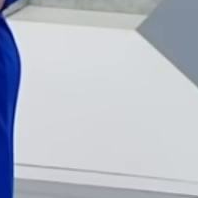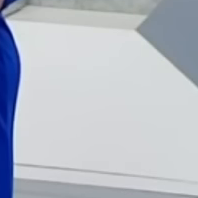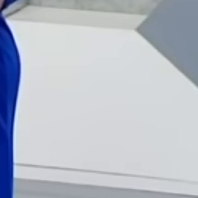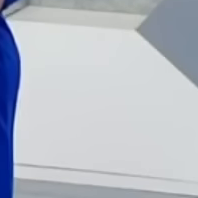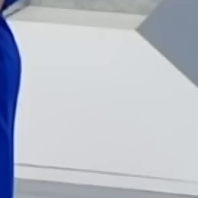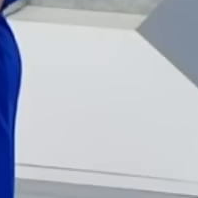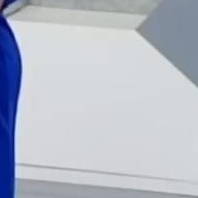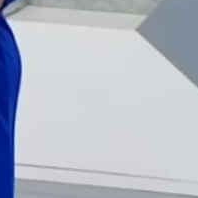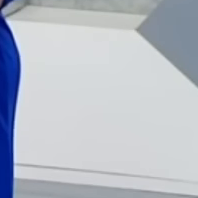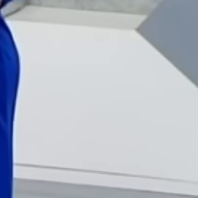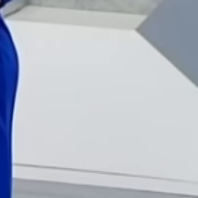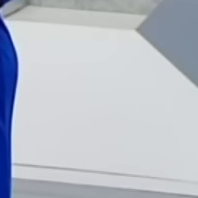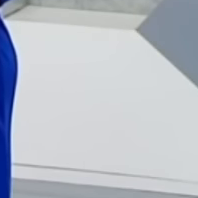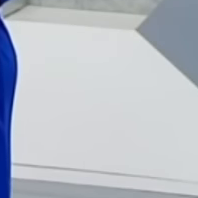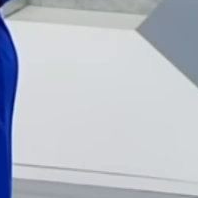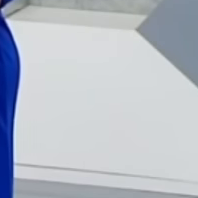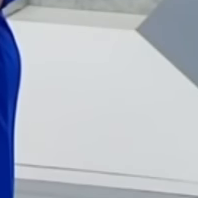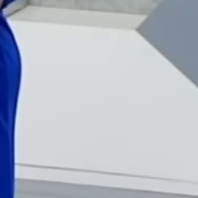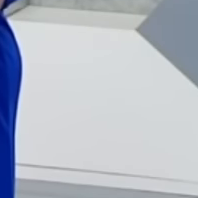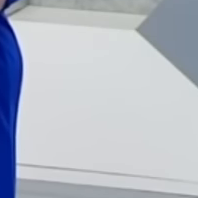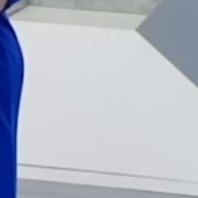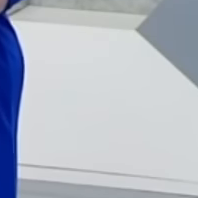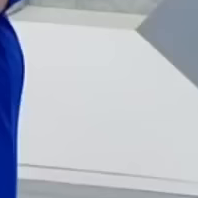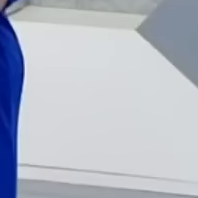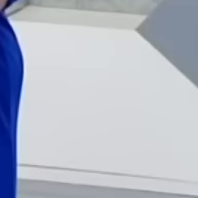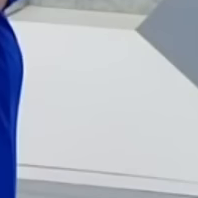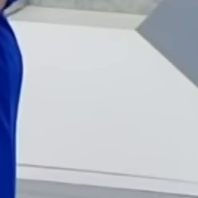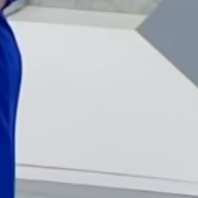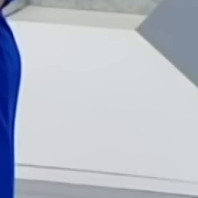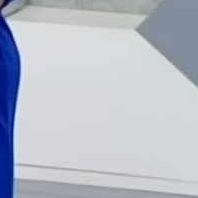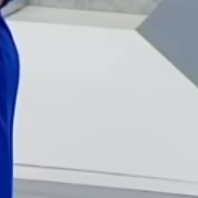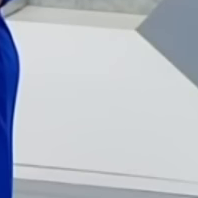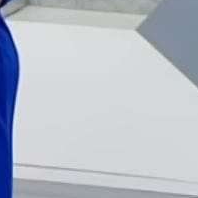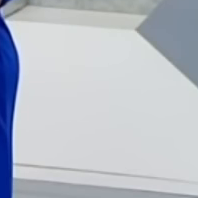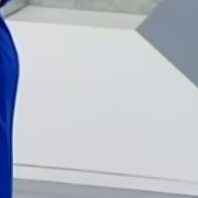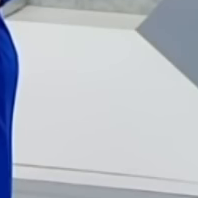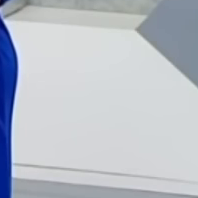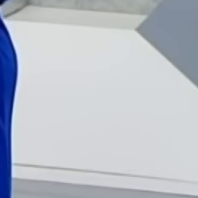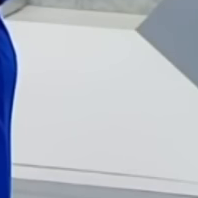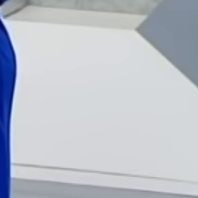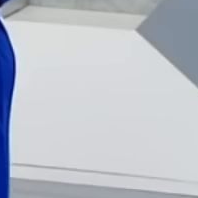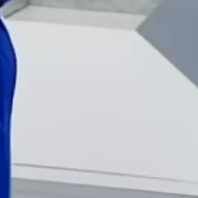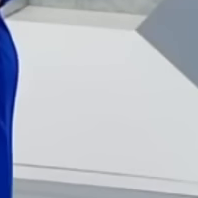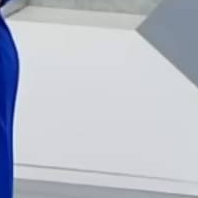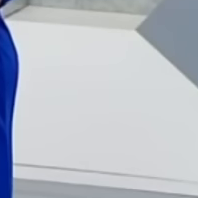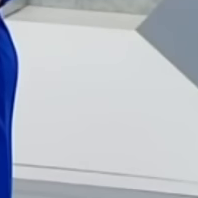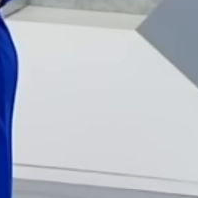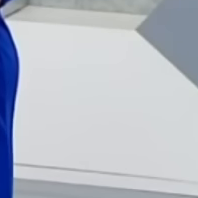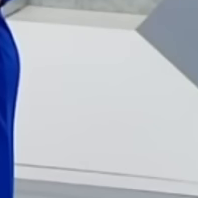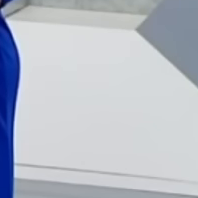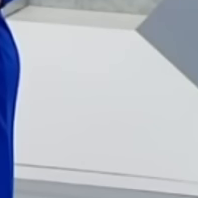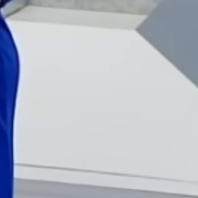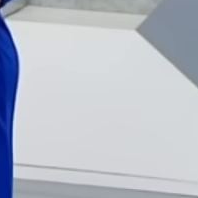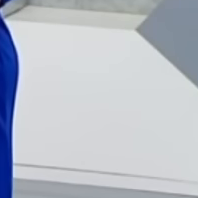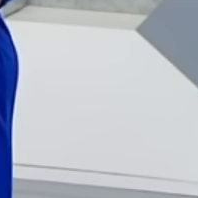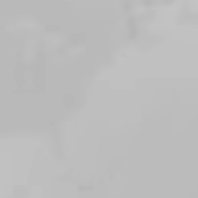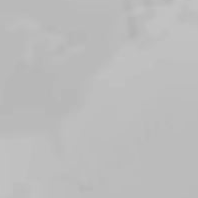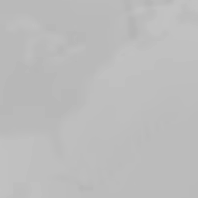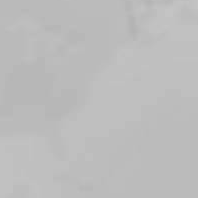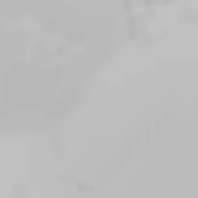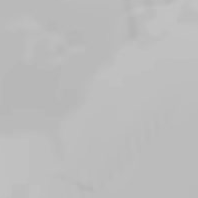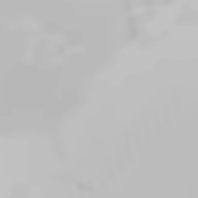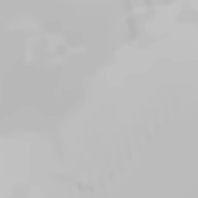naman abroad, subaybayan nyo kami sa GMA Pinoy TV at sa www.gmanews.tv.